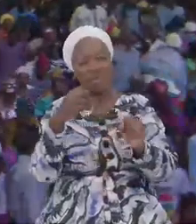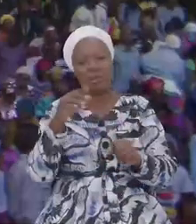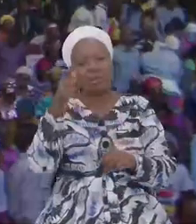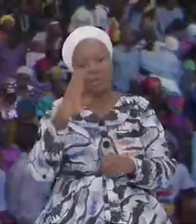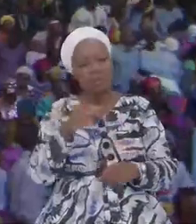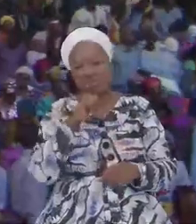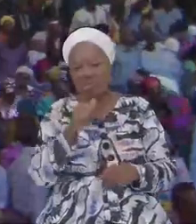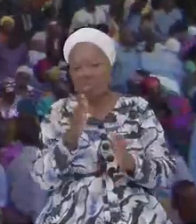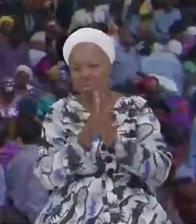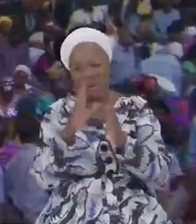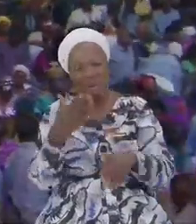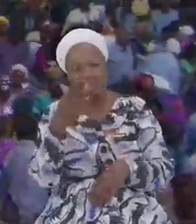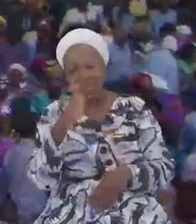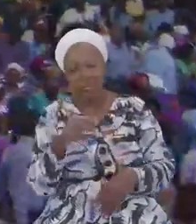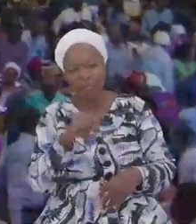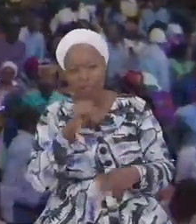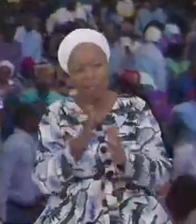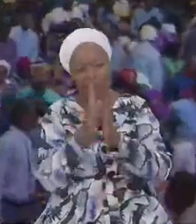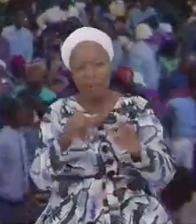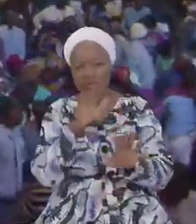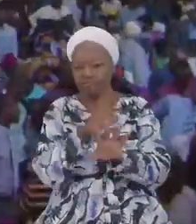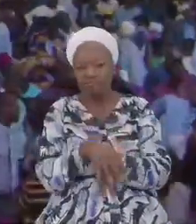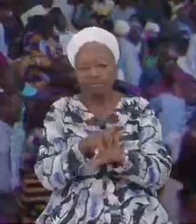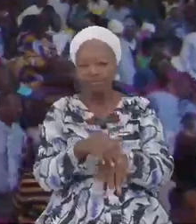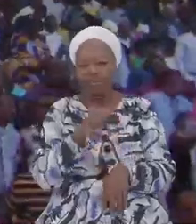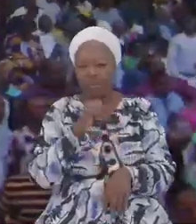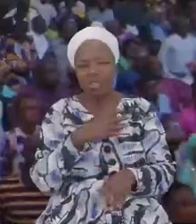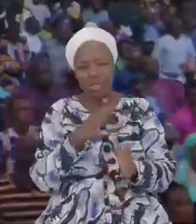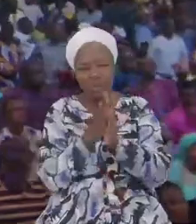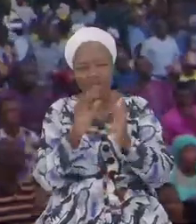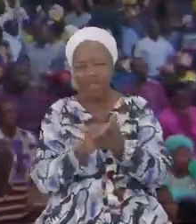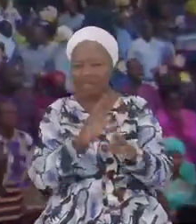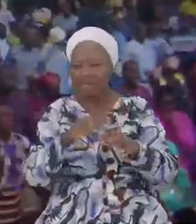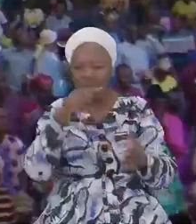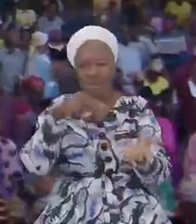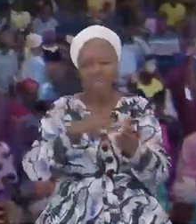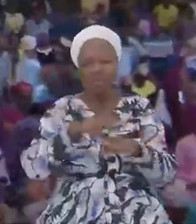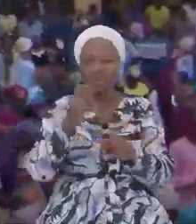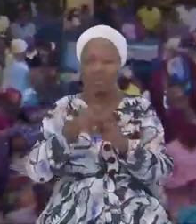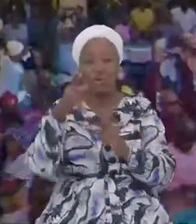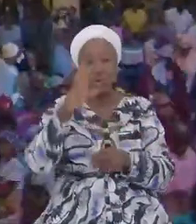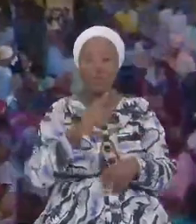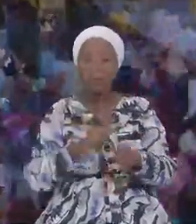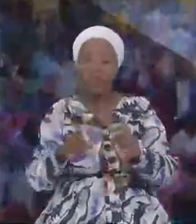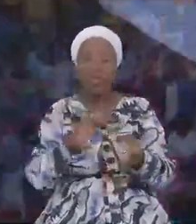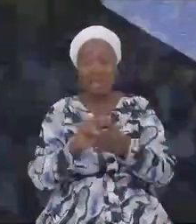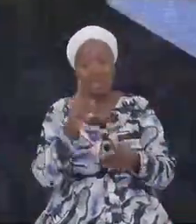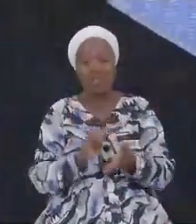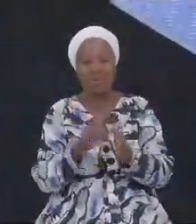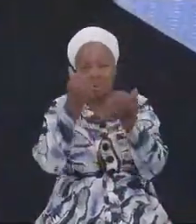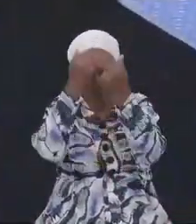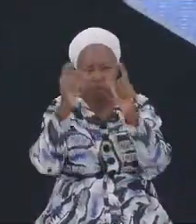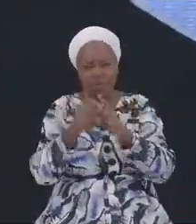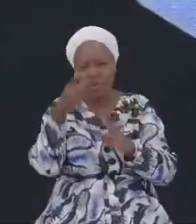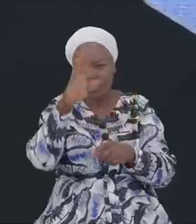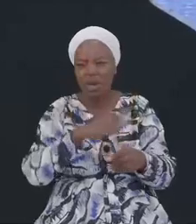la prière courageuse, la prière, une prière qui se tient sur la parole de Dieu, une prière qui obéit à la parole de Dieu, et